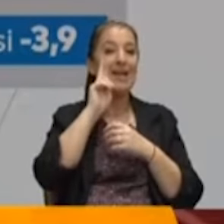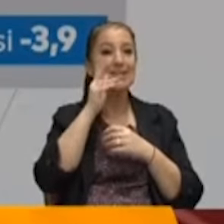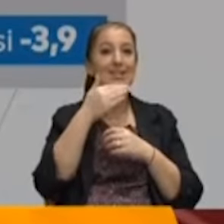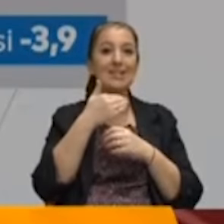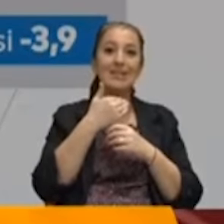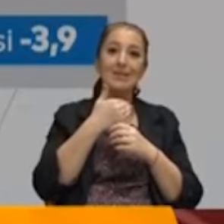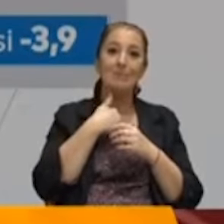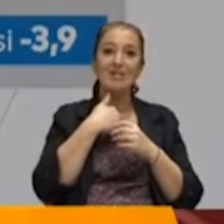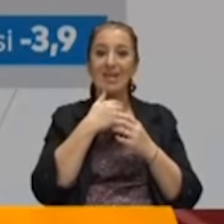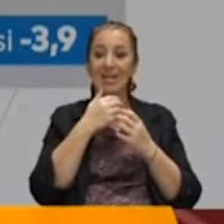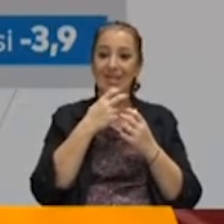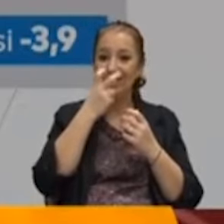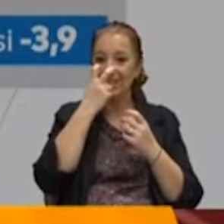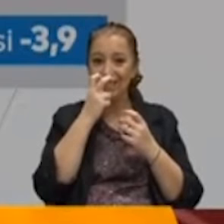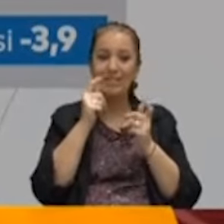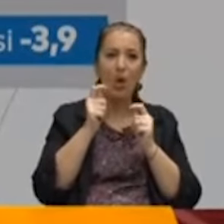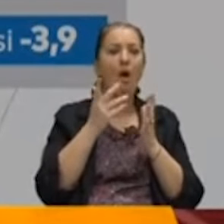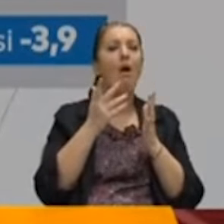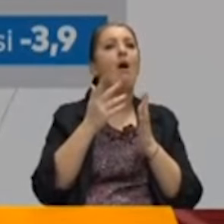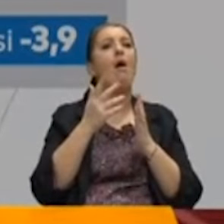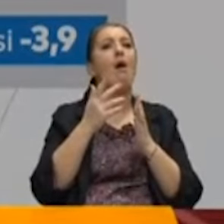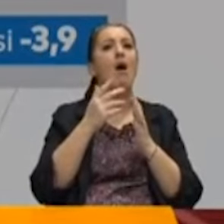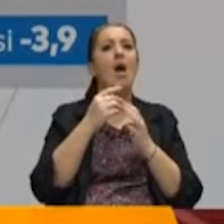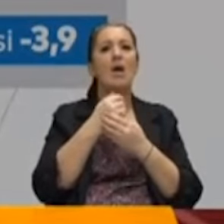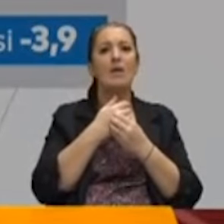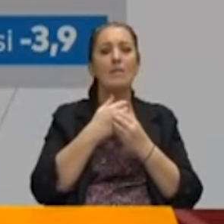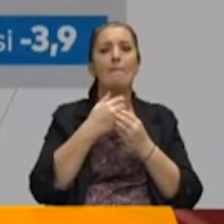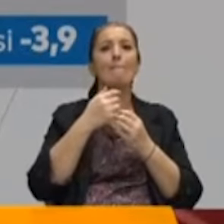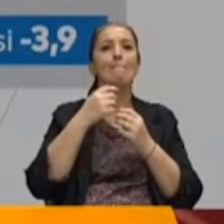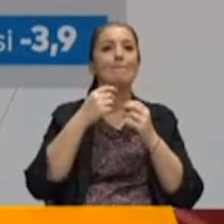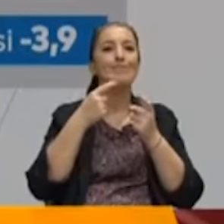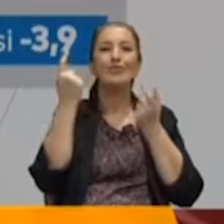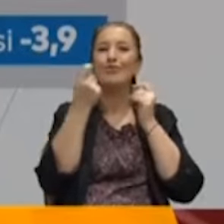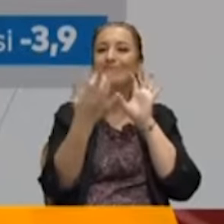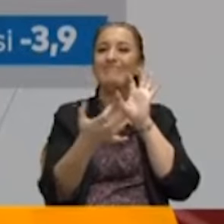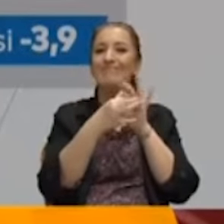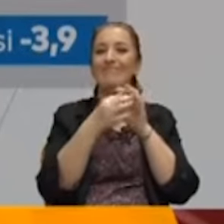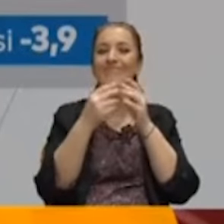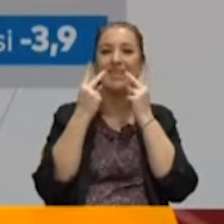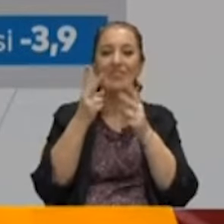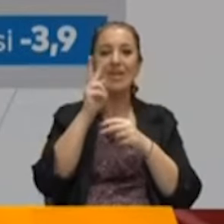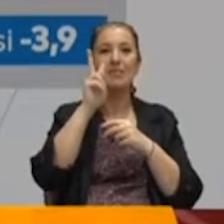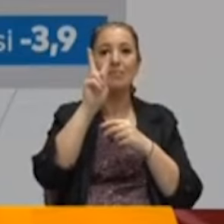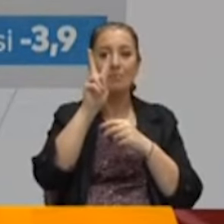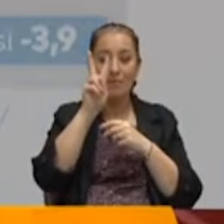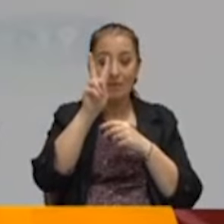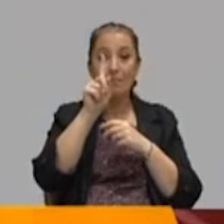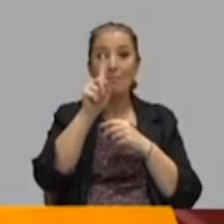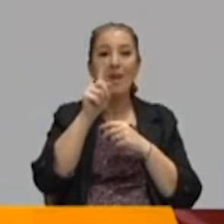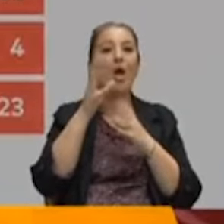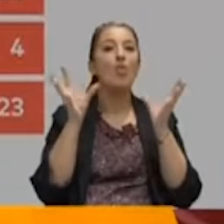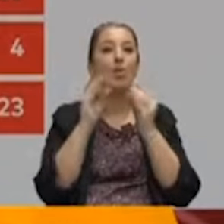kısıtlılık uygulanmasına rağmen hiç aksatmadık. İştiraklerimiz tarafında 2021 yılındaki toplam